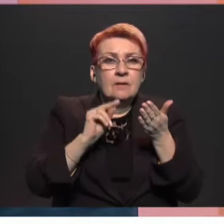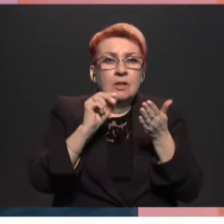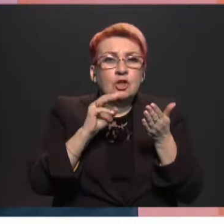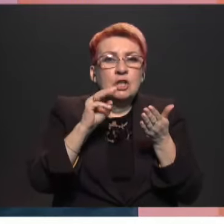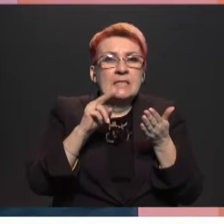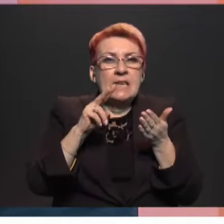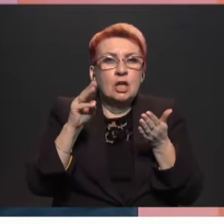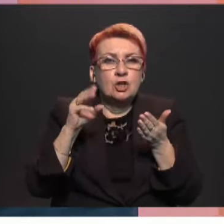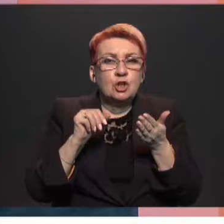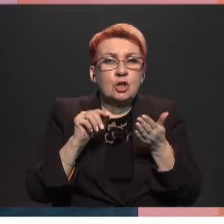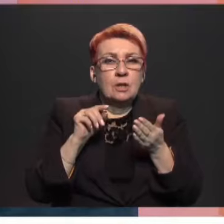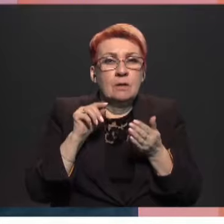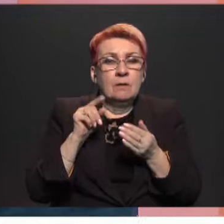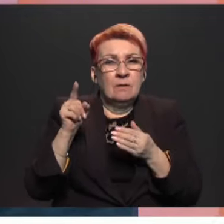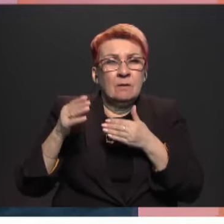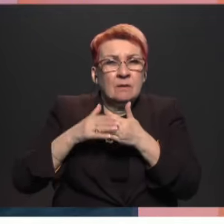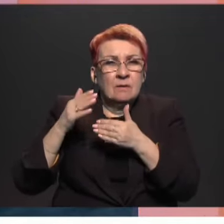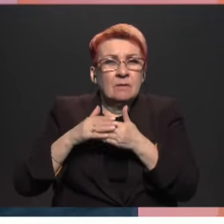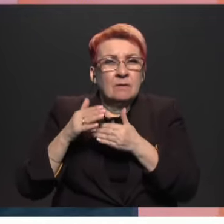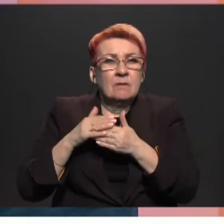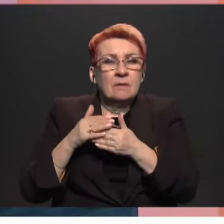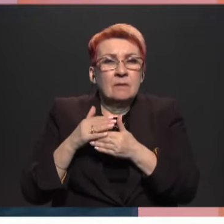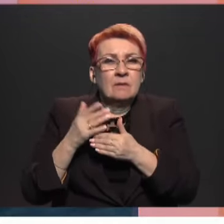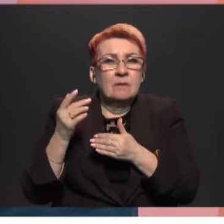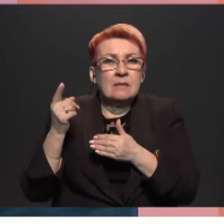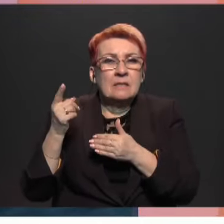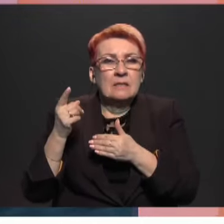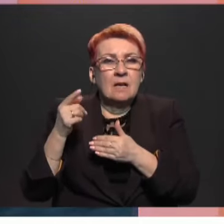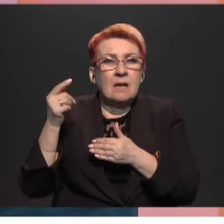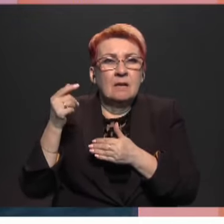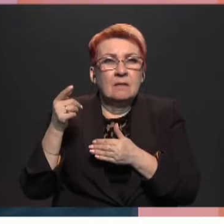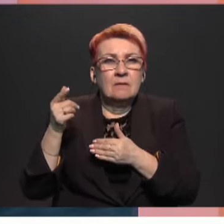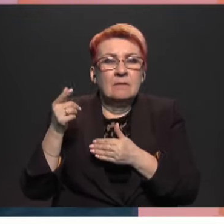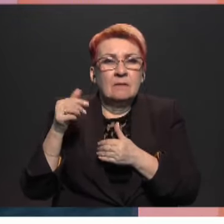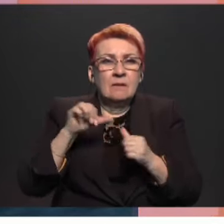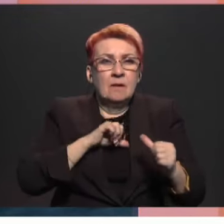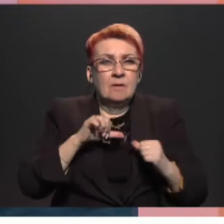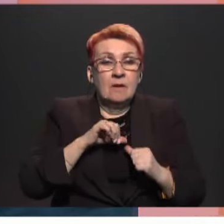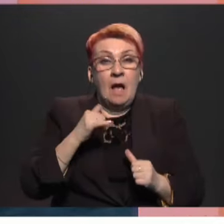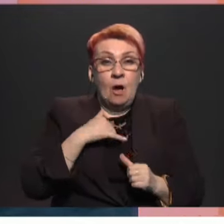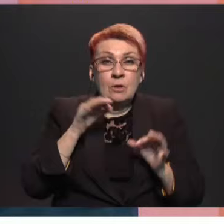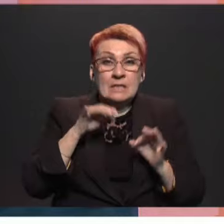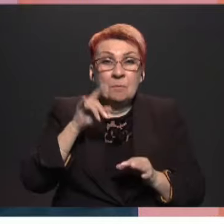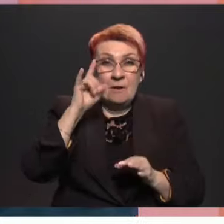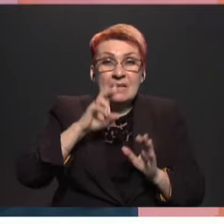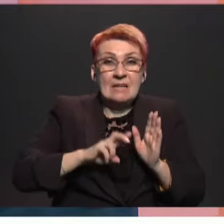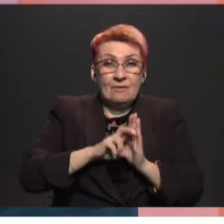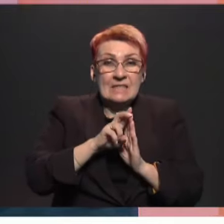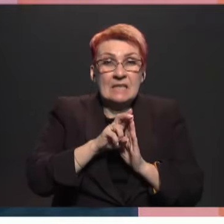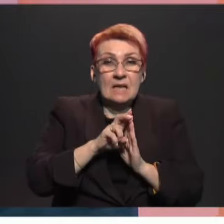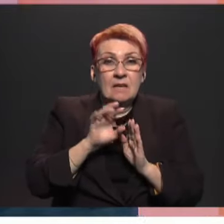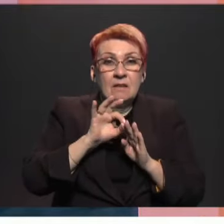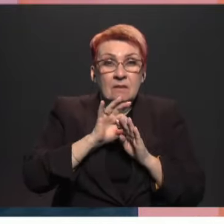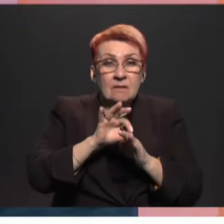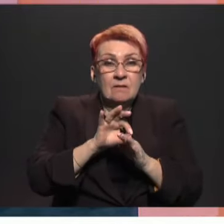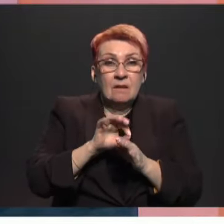тот или иной проступок, даже исповеданный причем. Вот. И вот здесь попытка у нас в православной церкви ввести